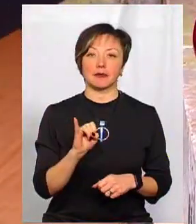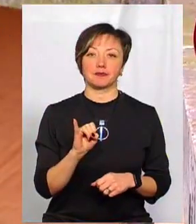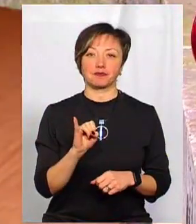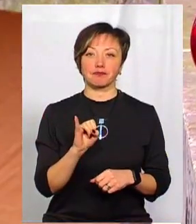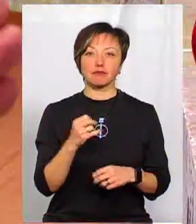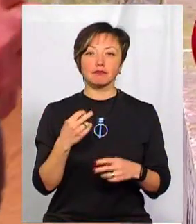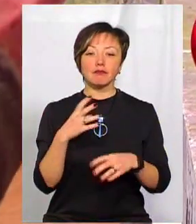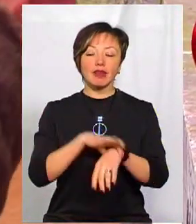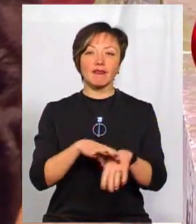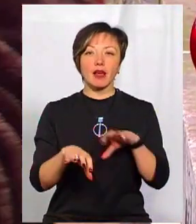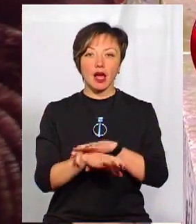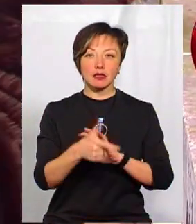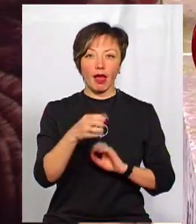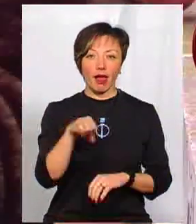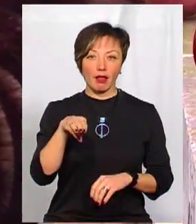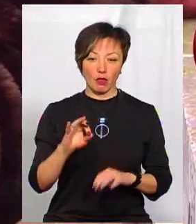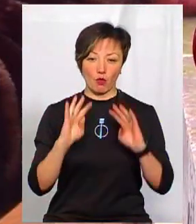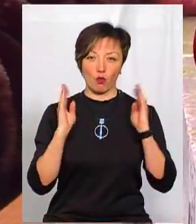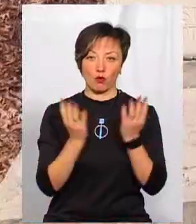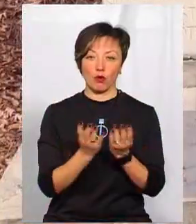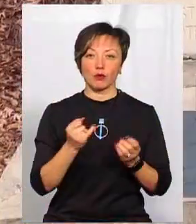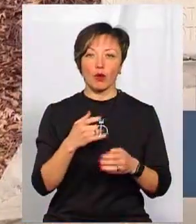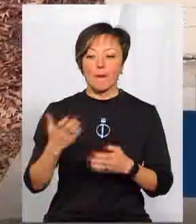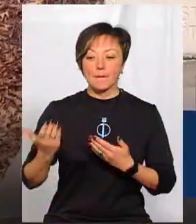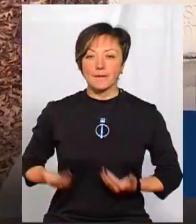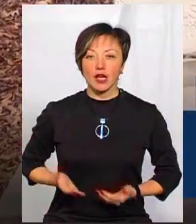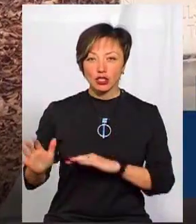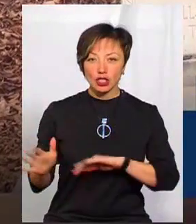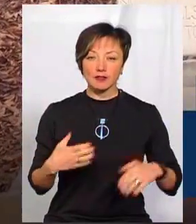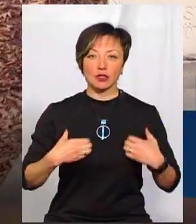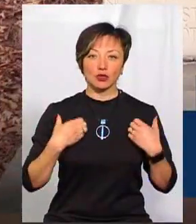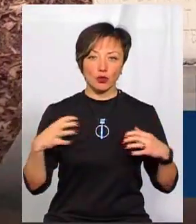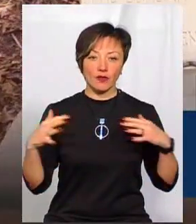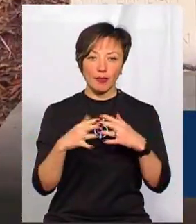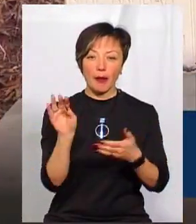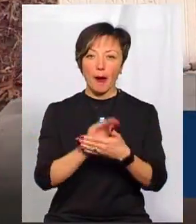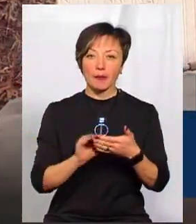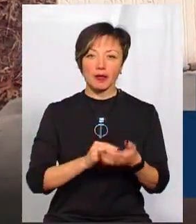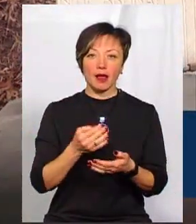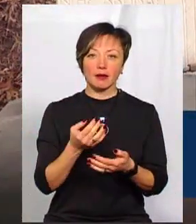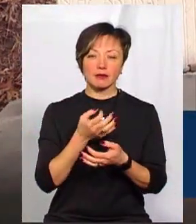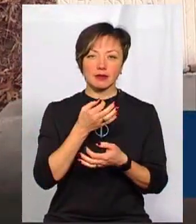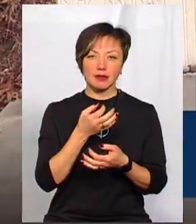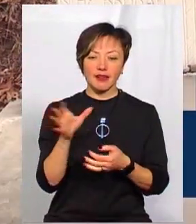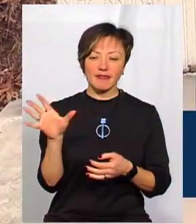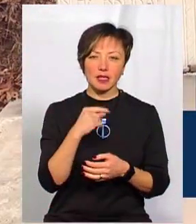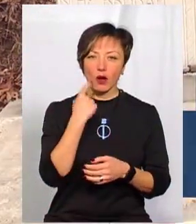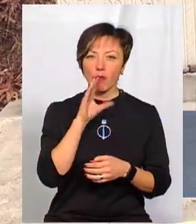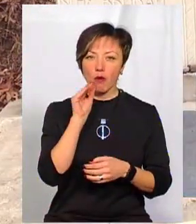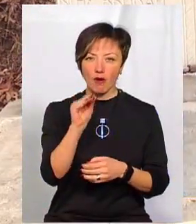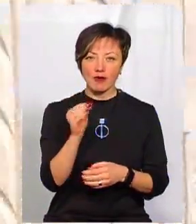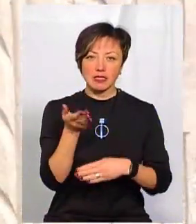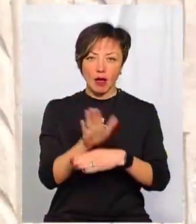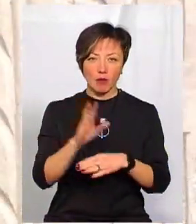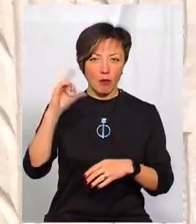в'язні гетто, ті, хто пережив страшну війну. Написано на всіх язиках. Написано на всіх мовах одна із заповідей Бога –